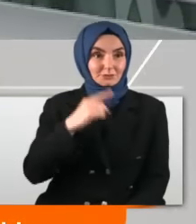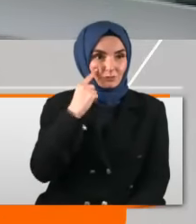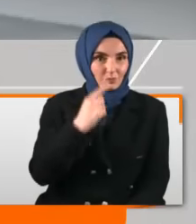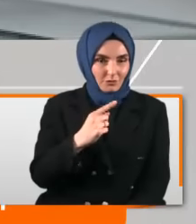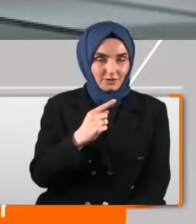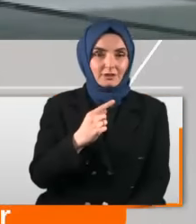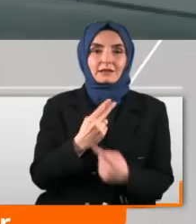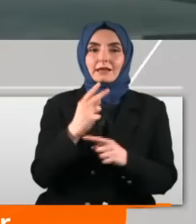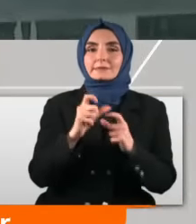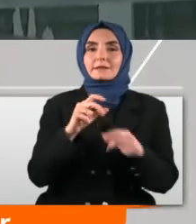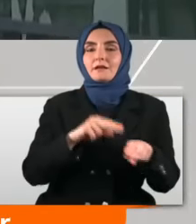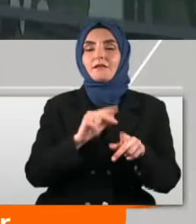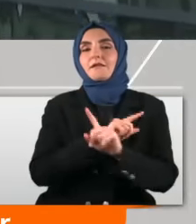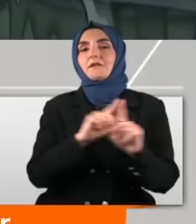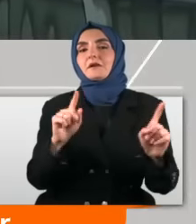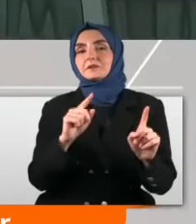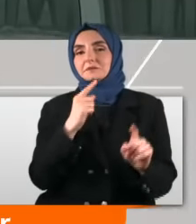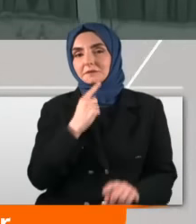Seçim Kurulu